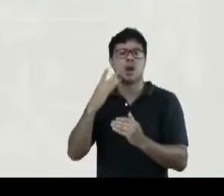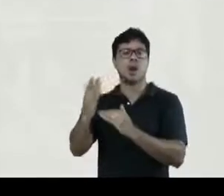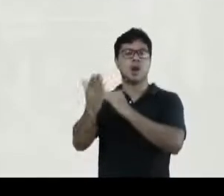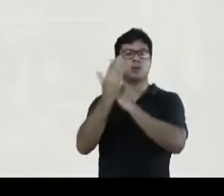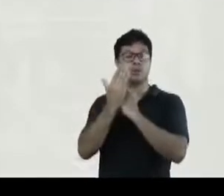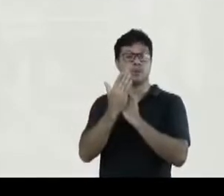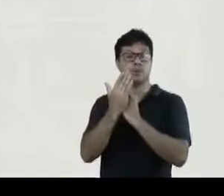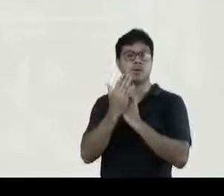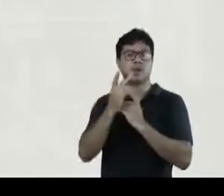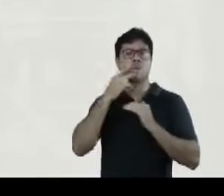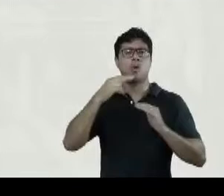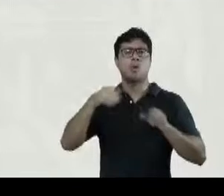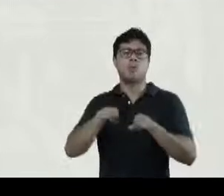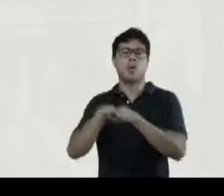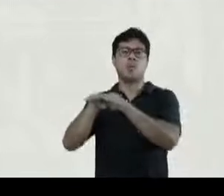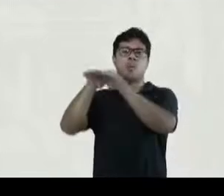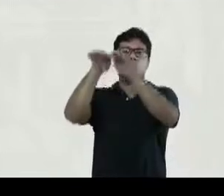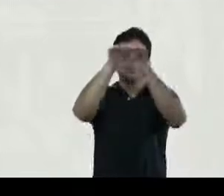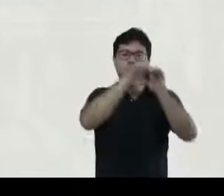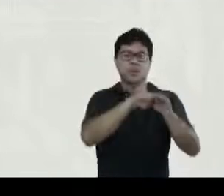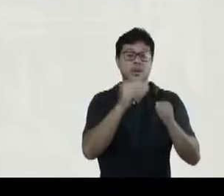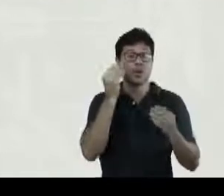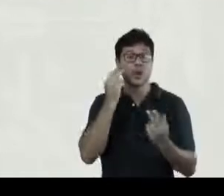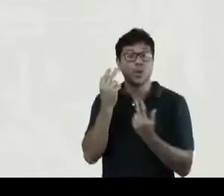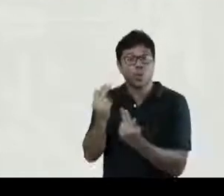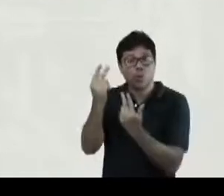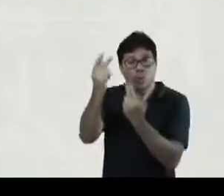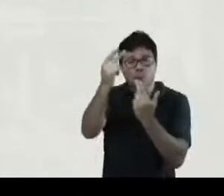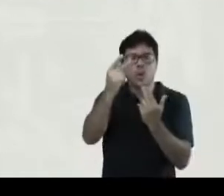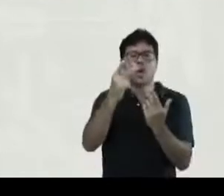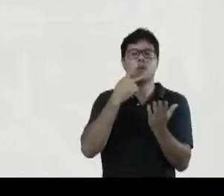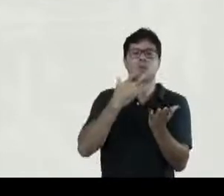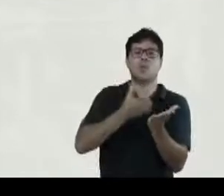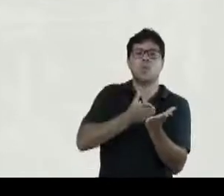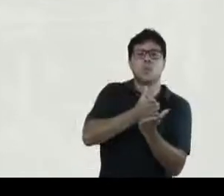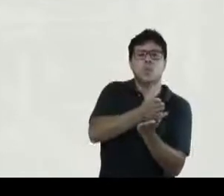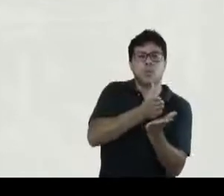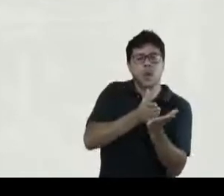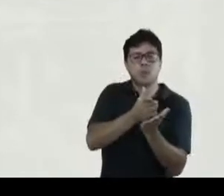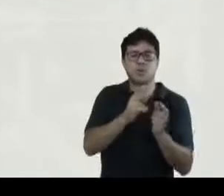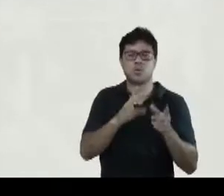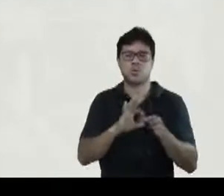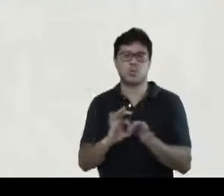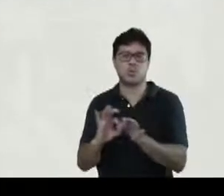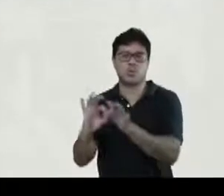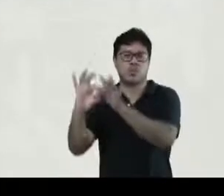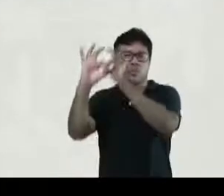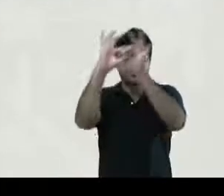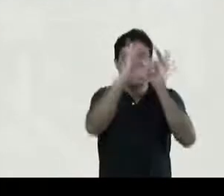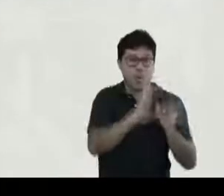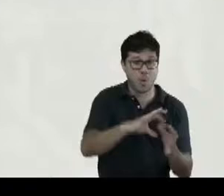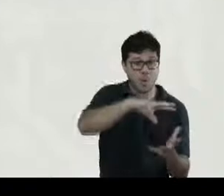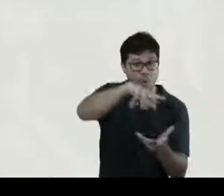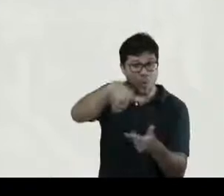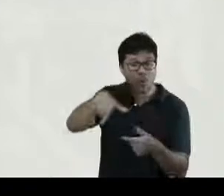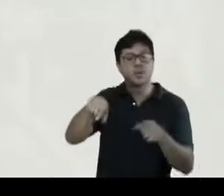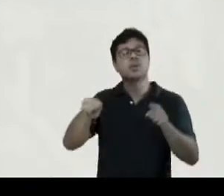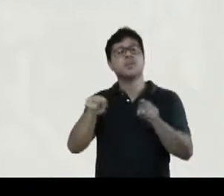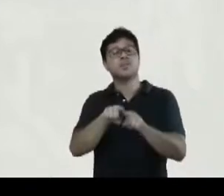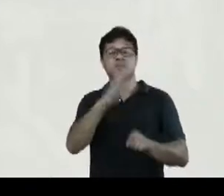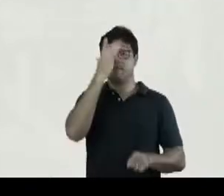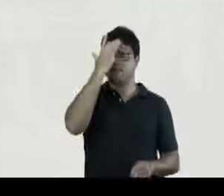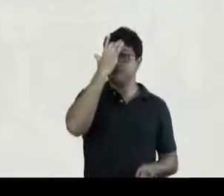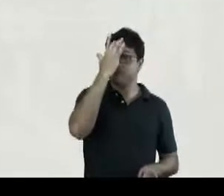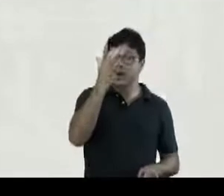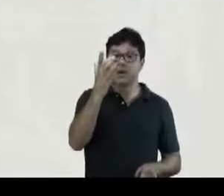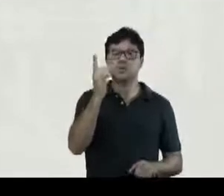heißt einer einheitlichen Ansetzung und in Folge vollständigen Auffindbarkeit aller dieser Entität